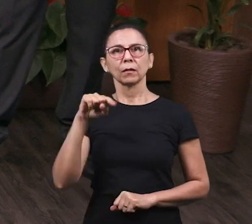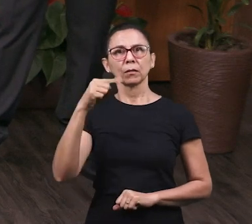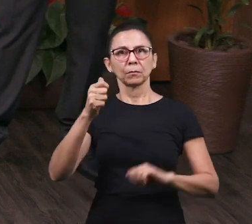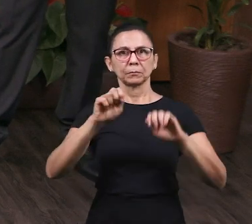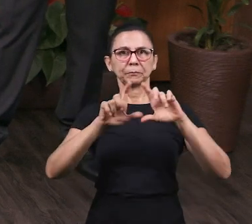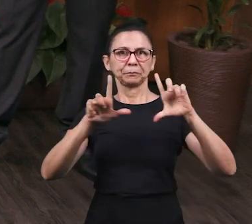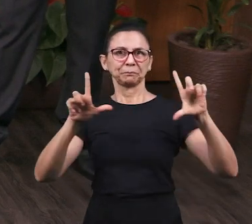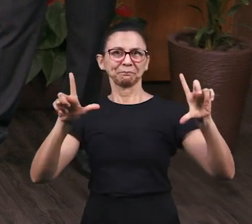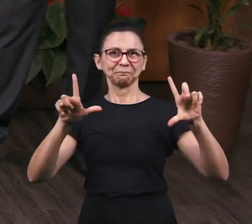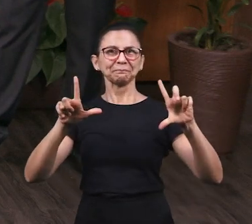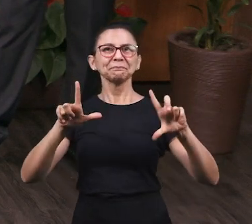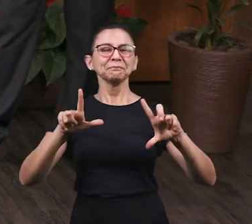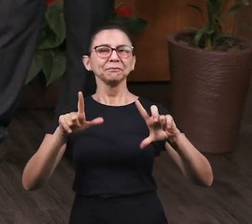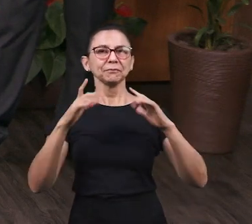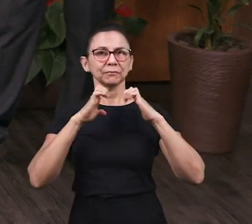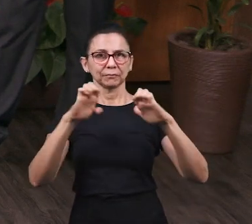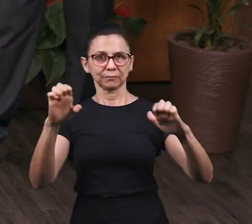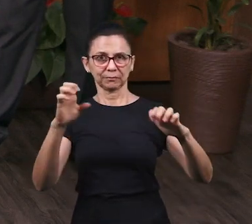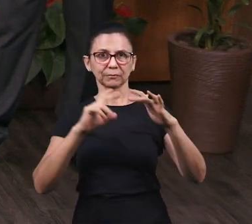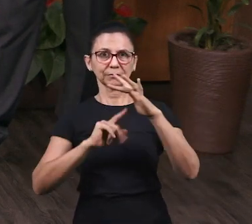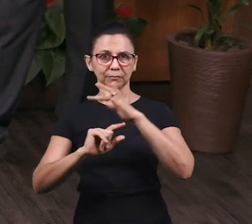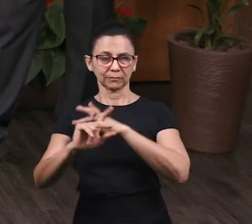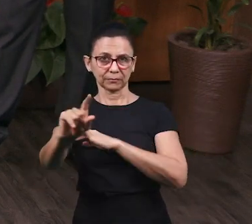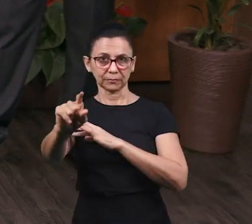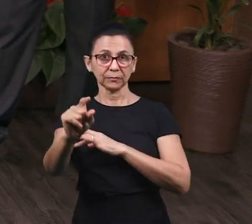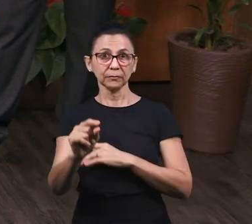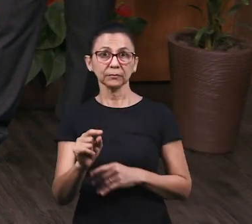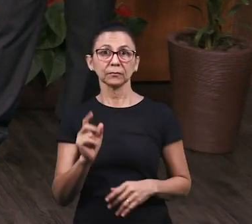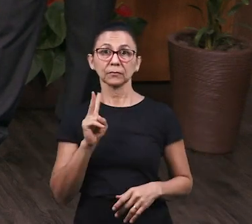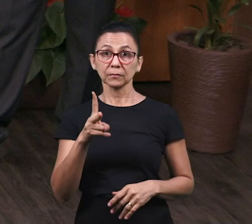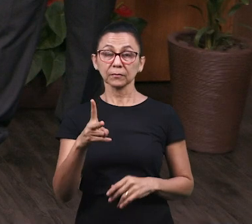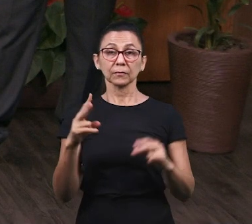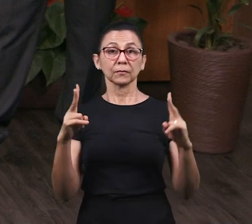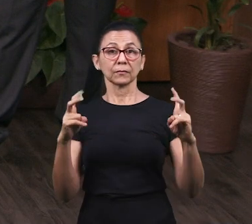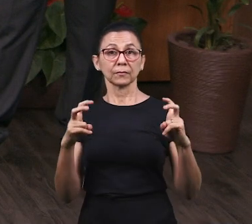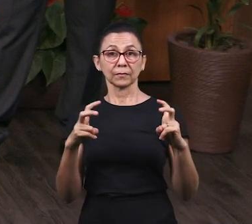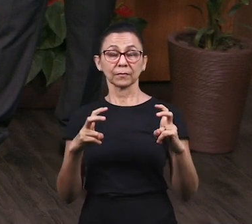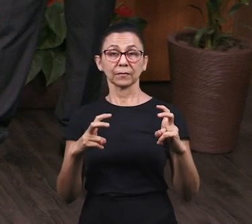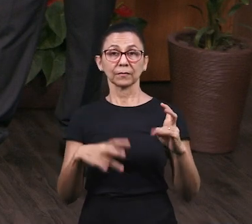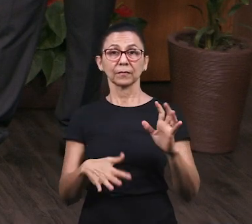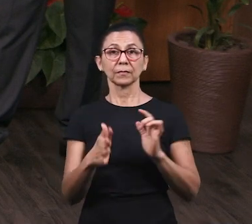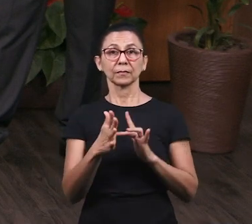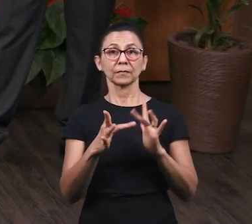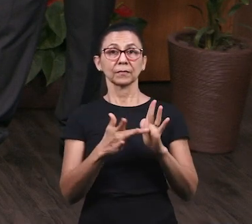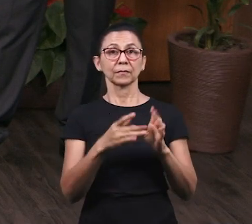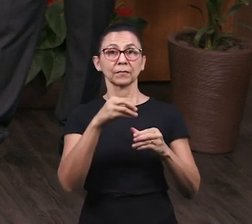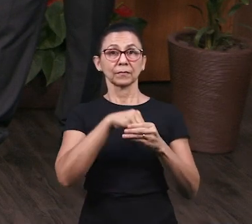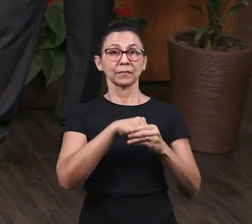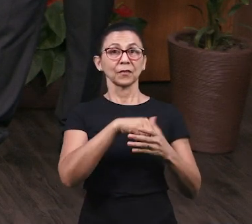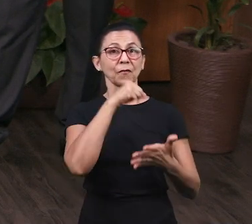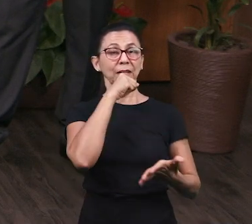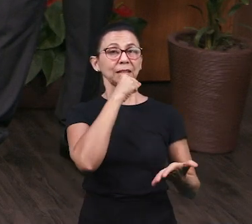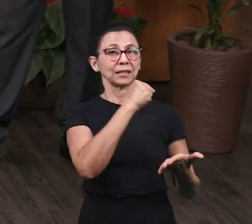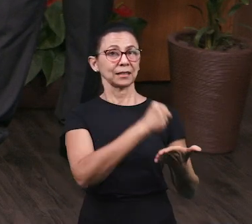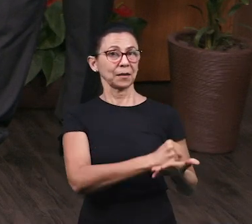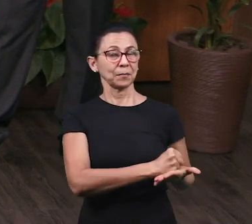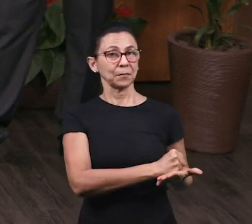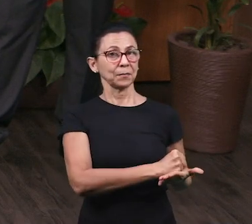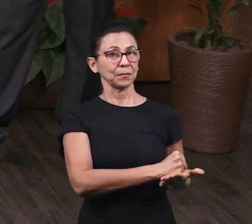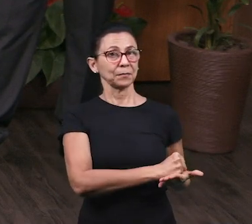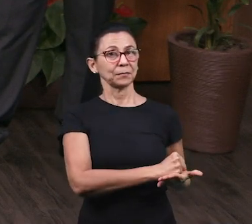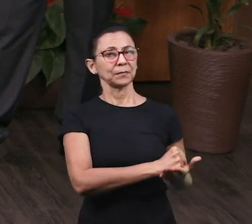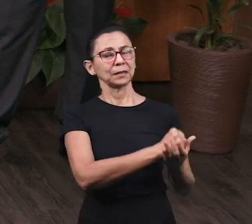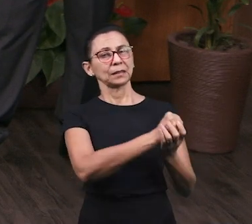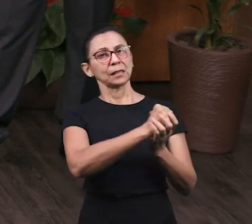Dans le prochain programmation, nous allons donner la continuité à cette thématique. Jésus à l'Ancien Testament, à